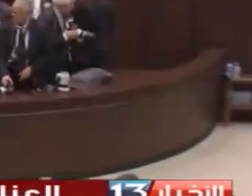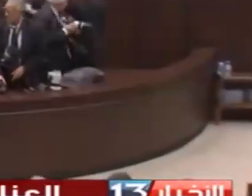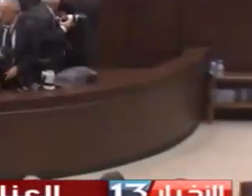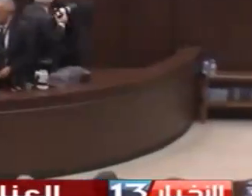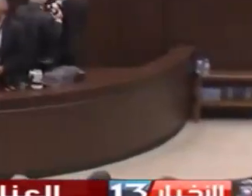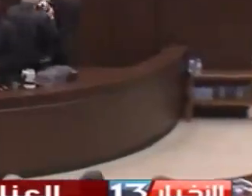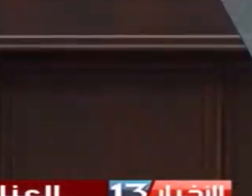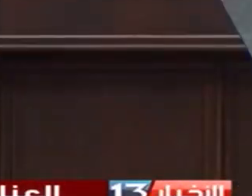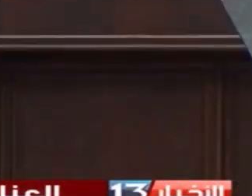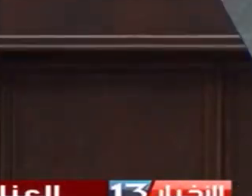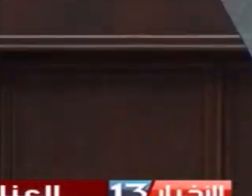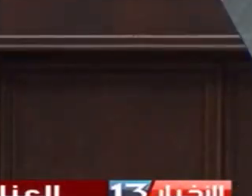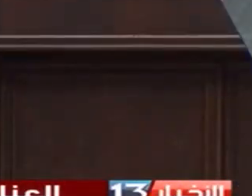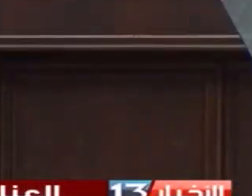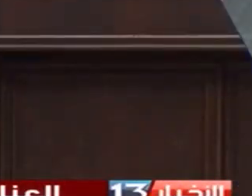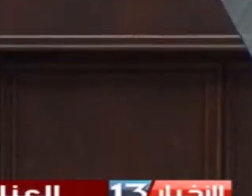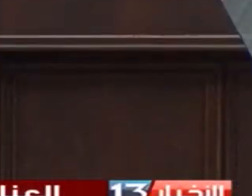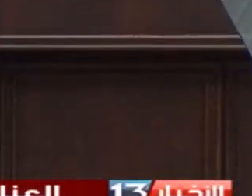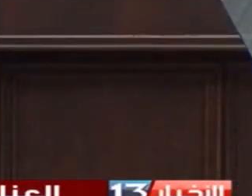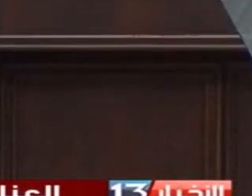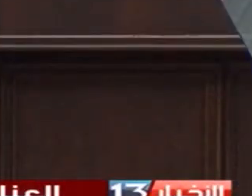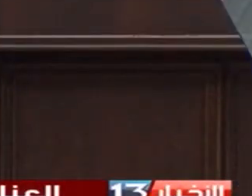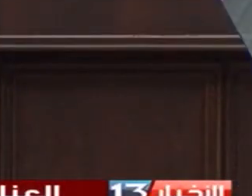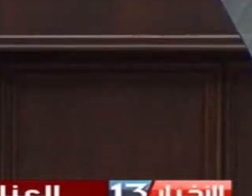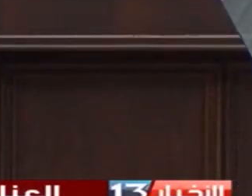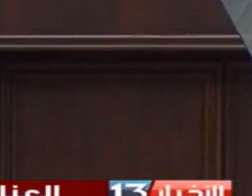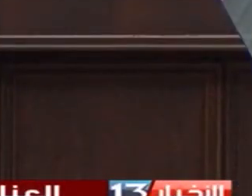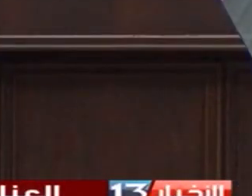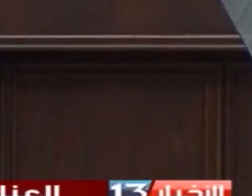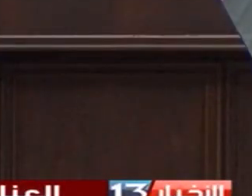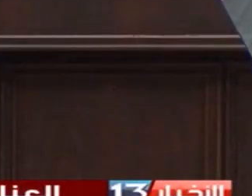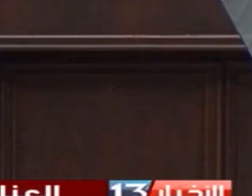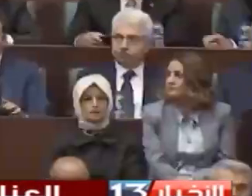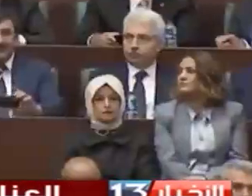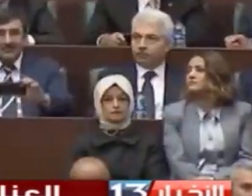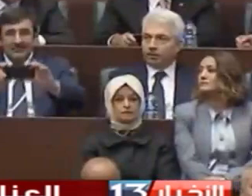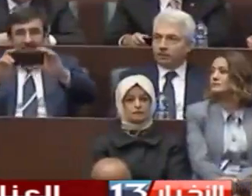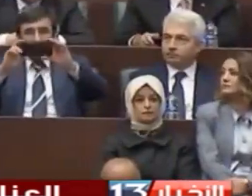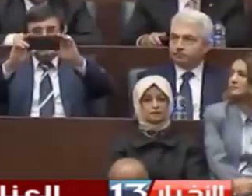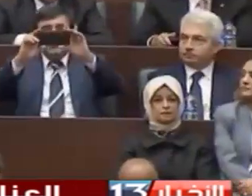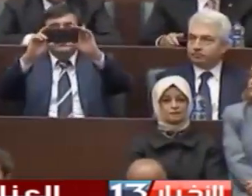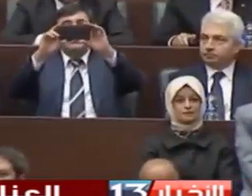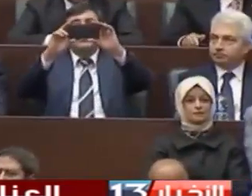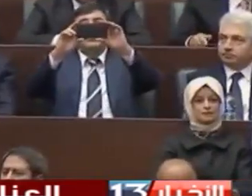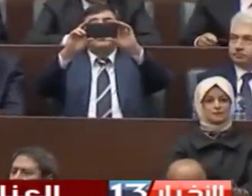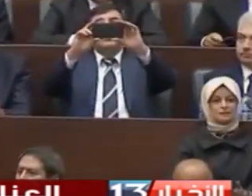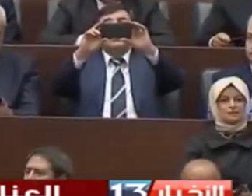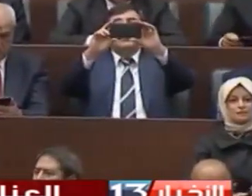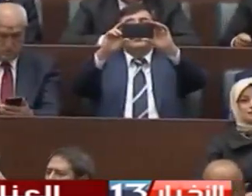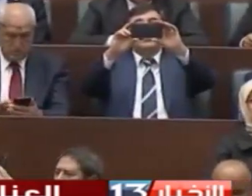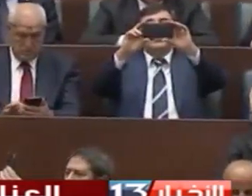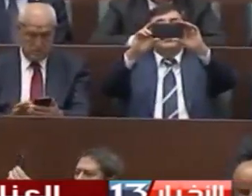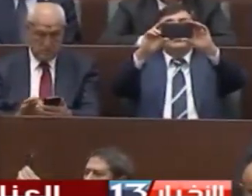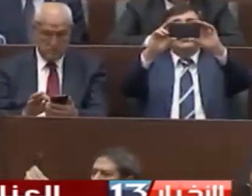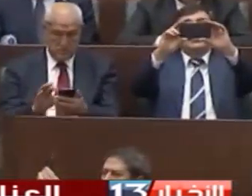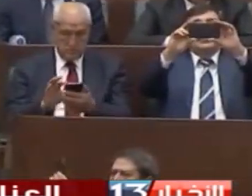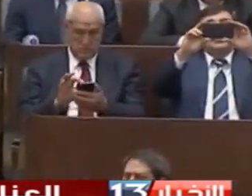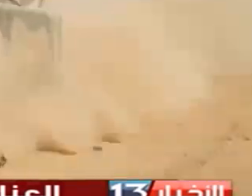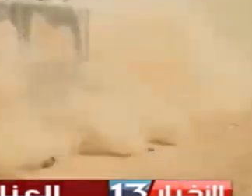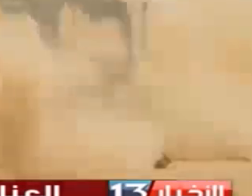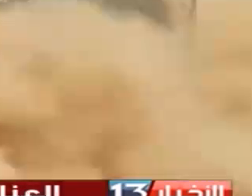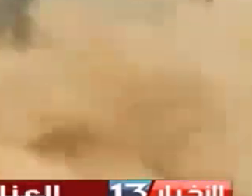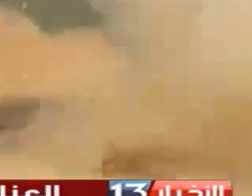اردوغان يقول انه لا يمكن وقف النجوم التركي في سوريا قبل ان يحقق اهدافه والجيش السوري يسيطر على